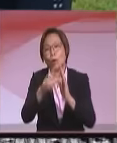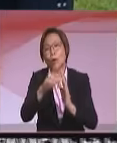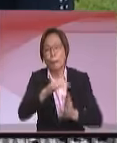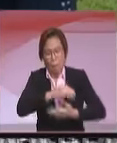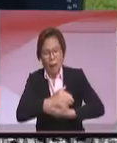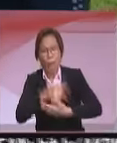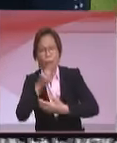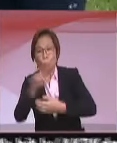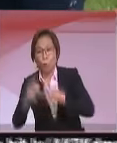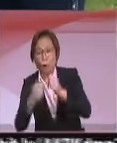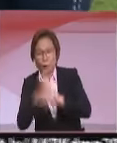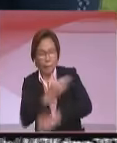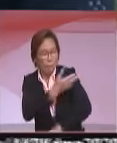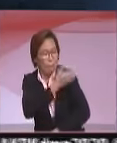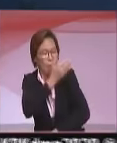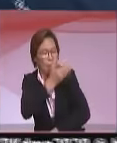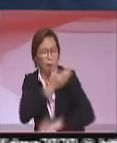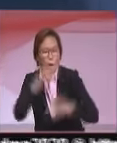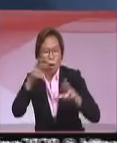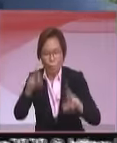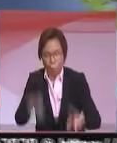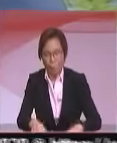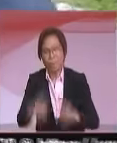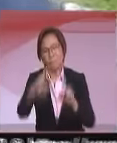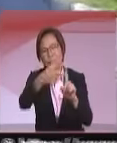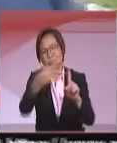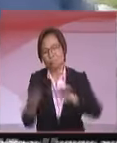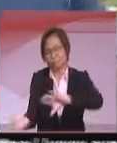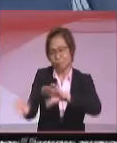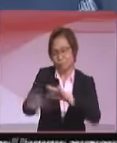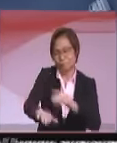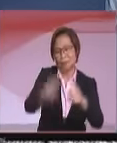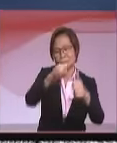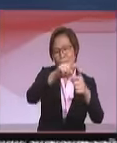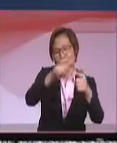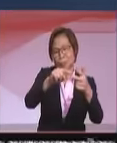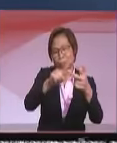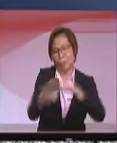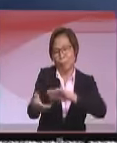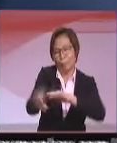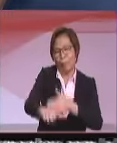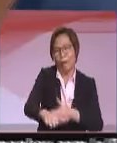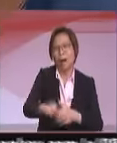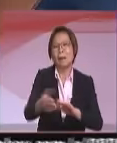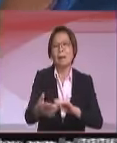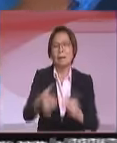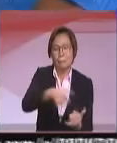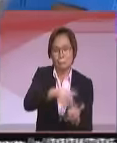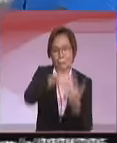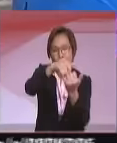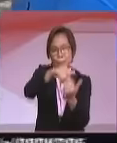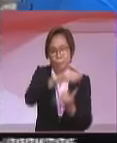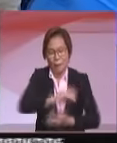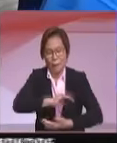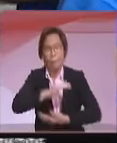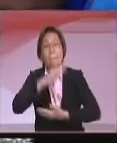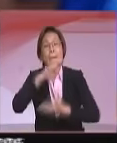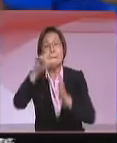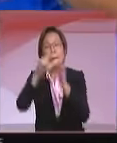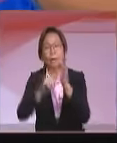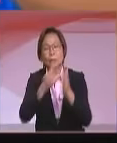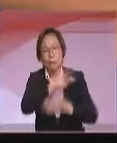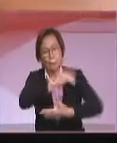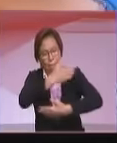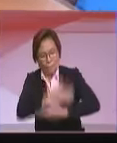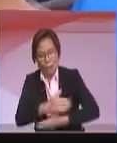hari dan pembantu rumah warga Indonesia meninggal dunia. Jenazah ibu mertua dan bayi Syafiq dikebumikan di tanah perkuburan